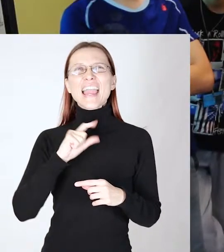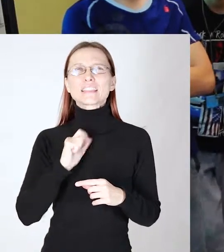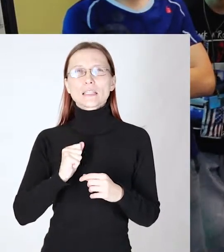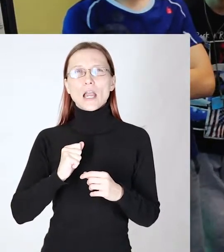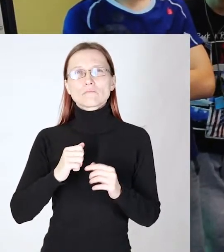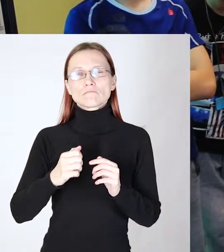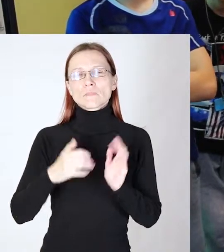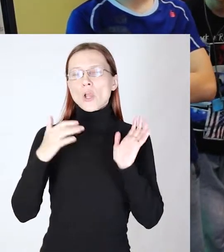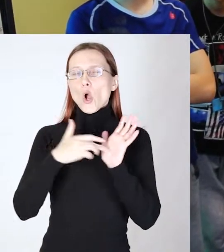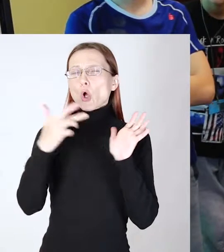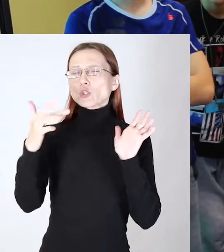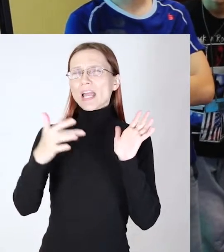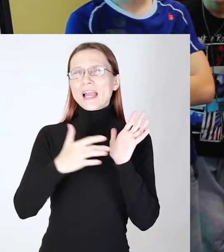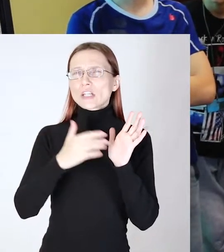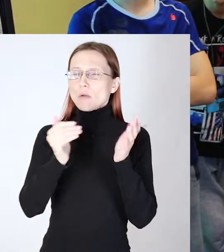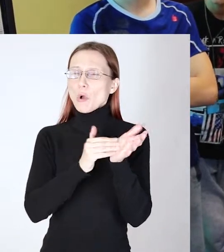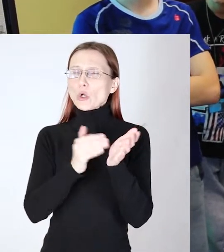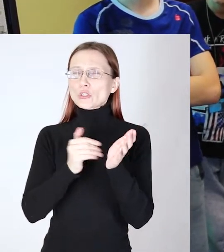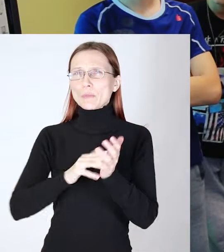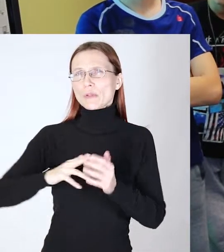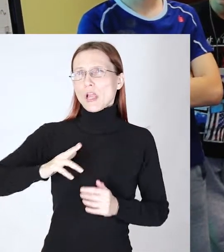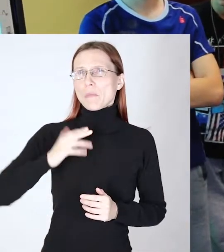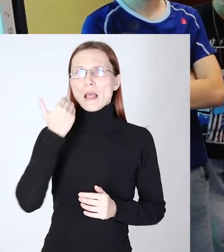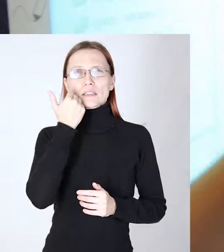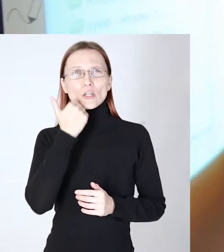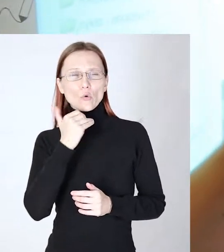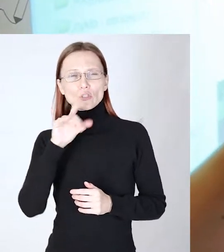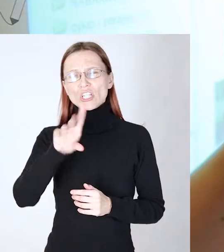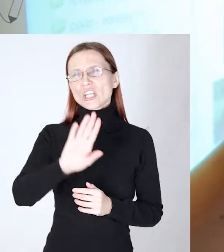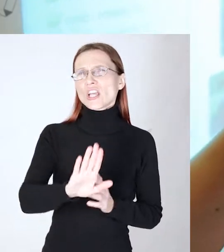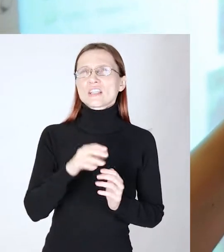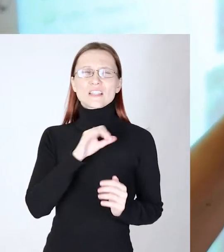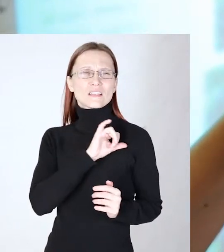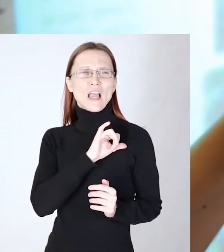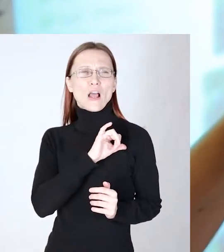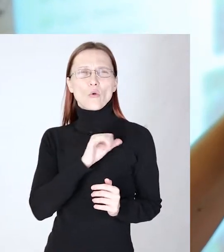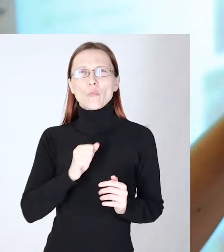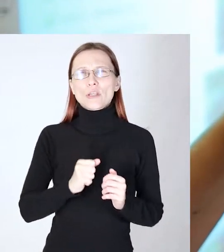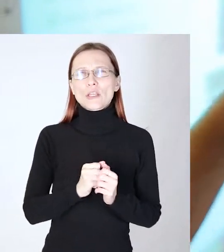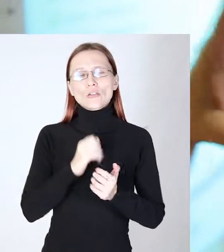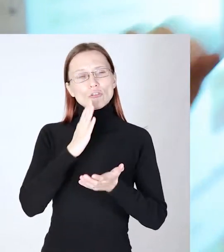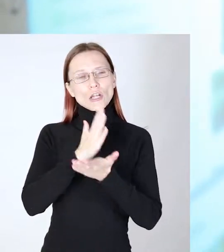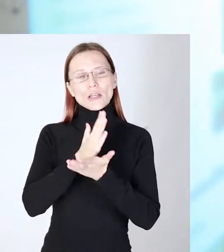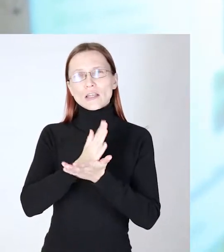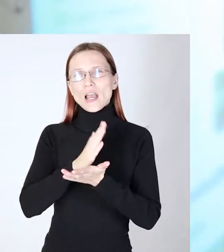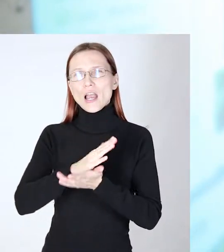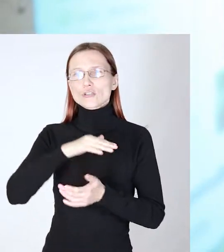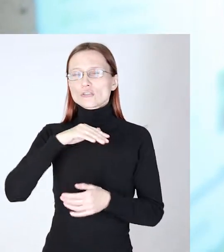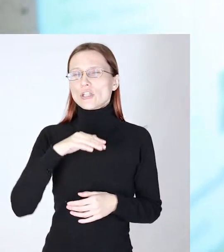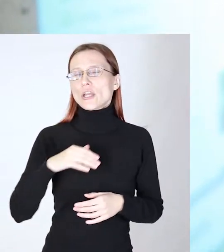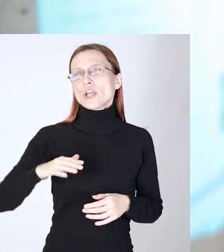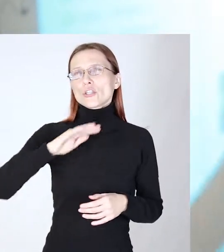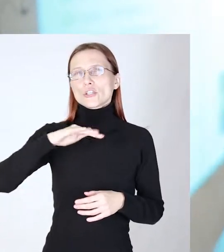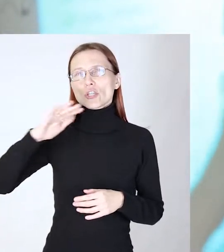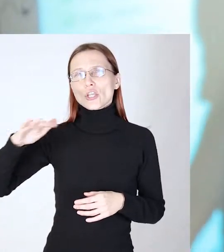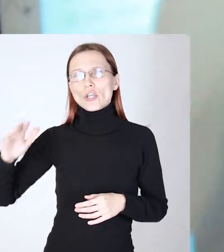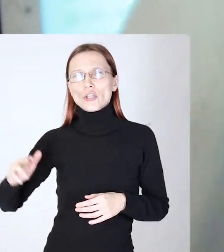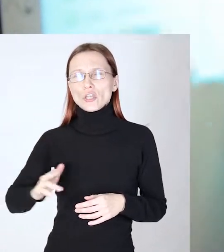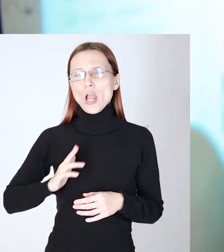potreby mladých ľudí a ich záľuby, pretože v dnešnej dobe každé dieťa alebo každý mladý človek vlastní smartfón, má doma